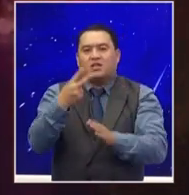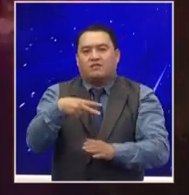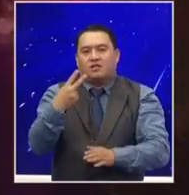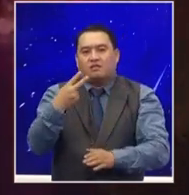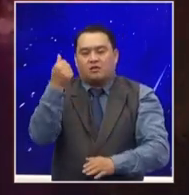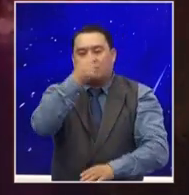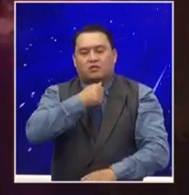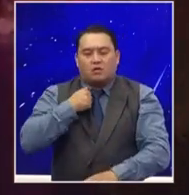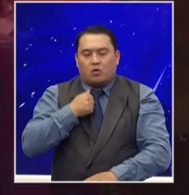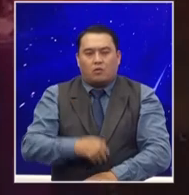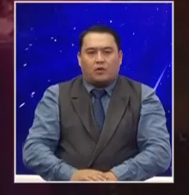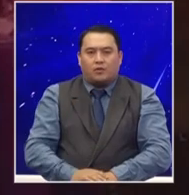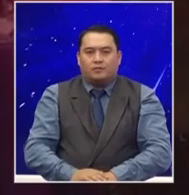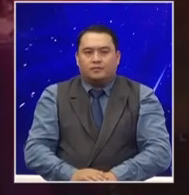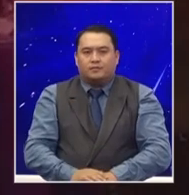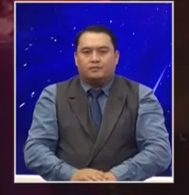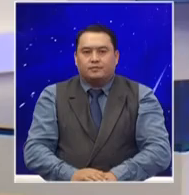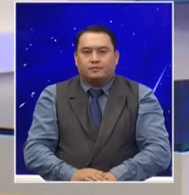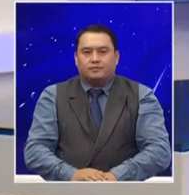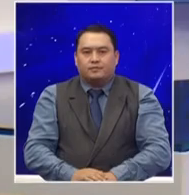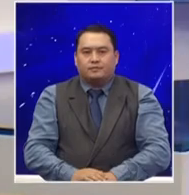конца 2022.